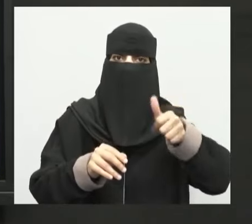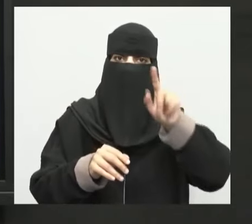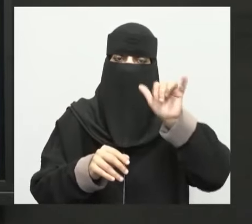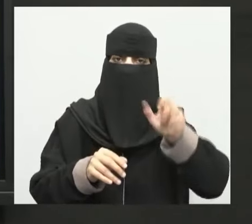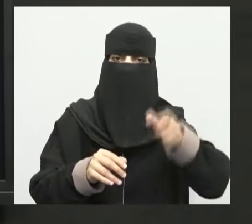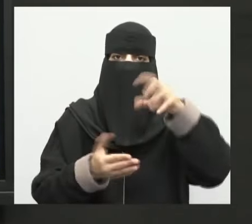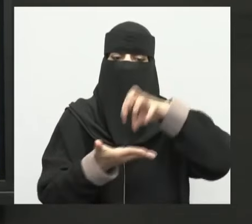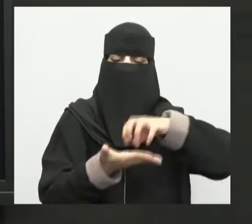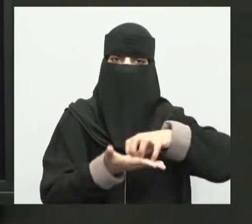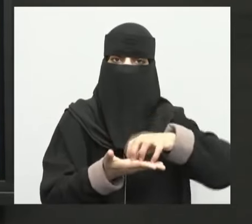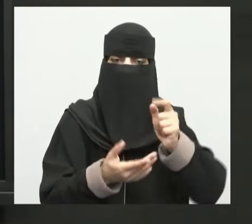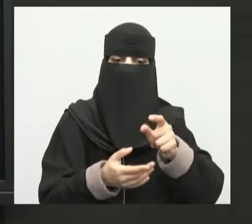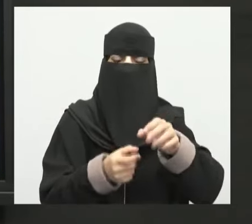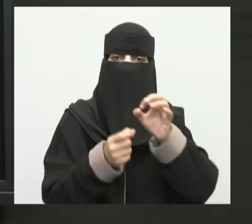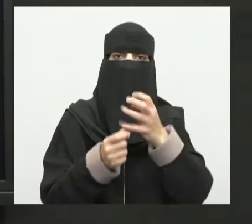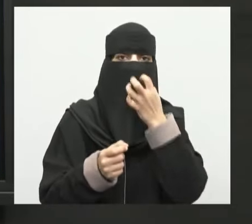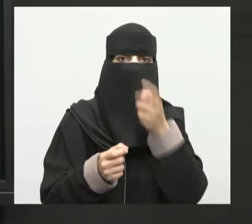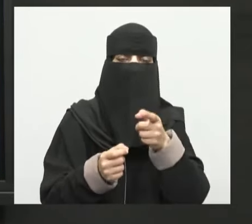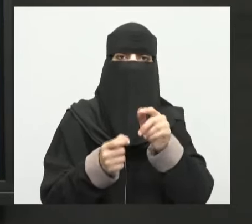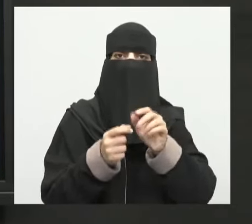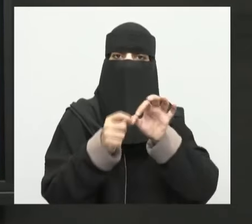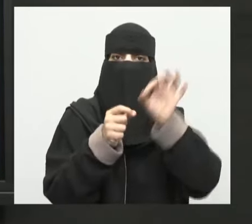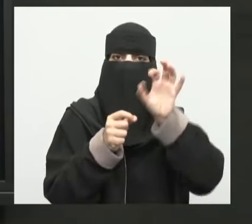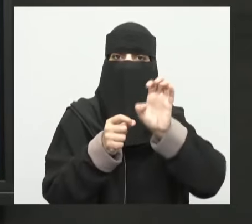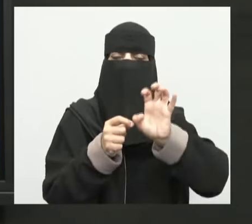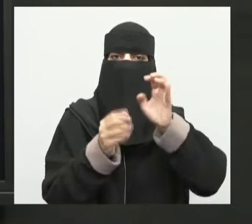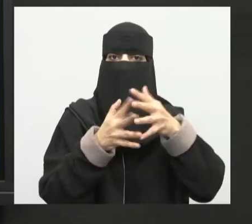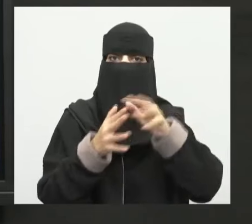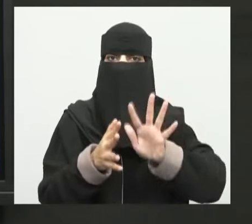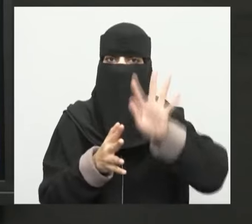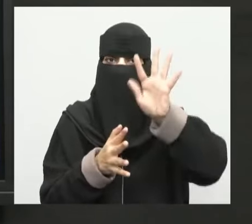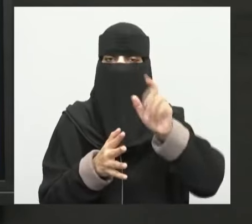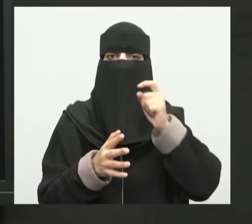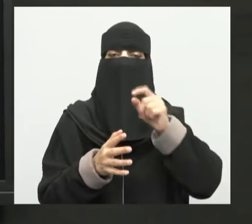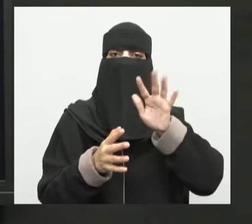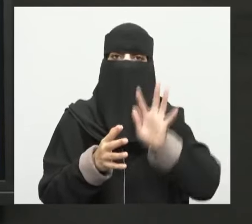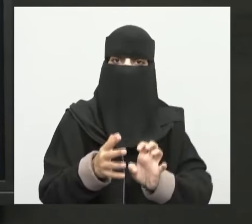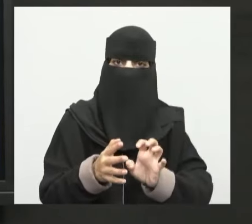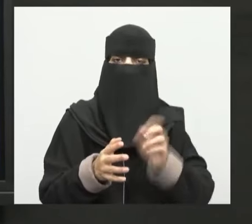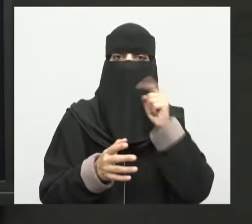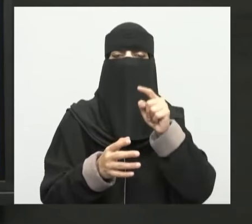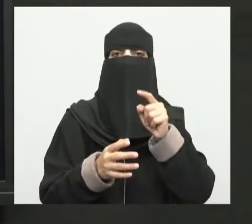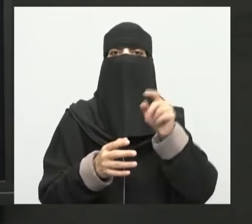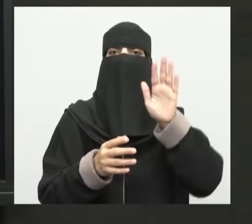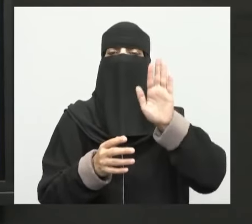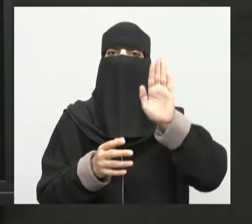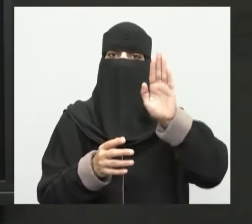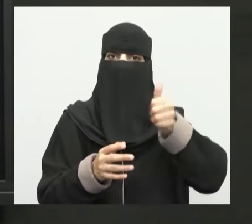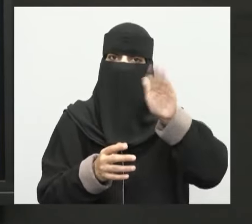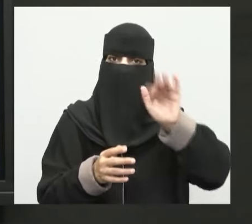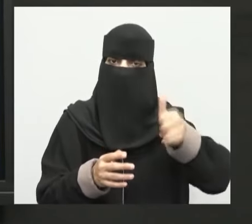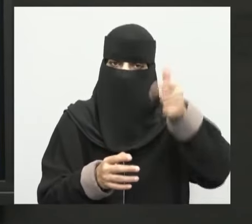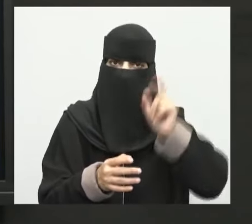في اجزاء من امريكا الشماليه وامريكا الجنوبيه وافريقيا وسيا